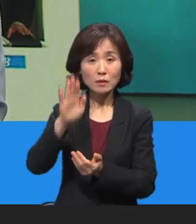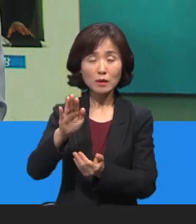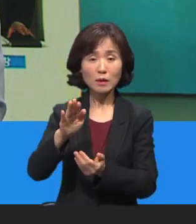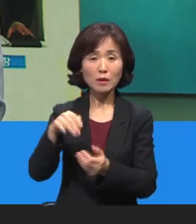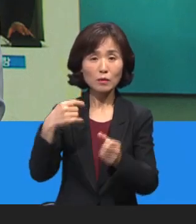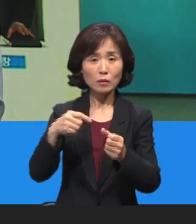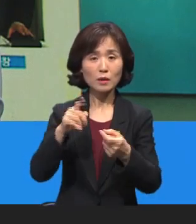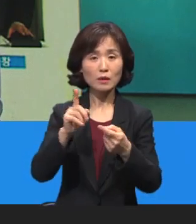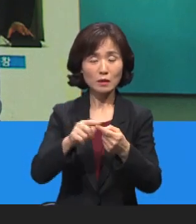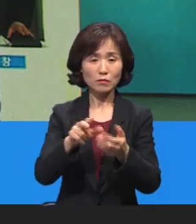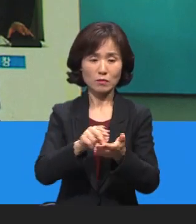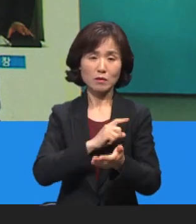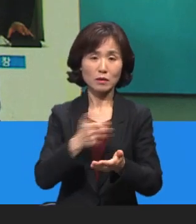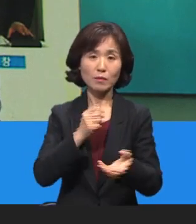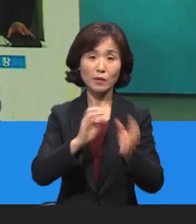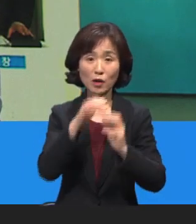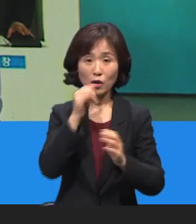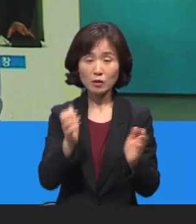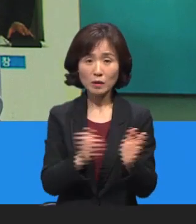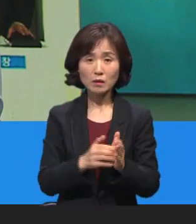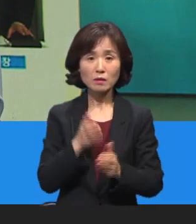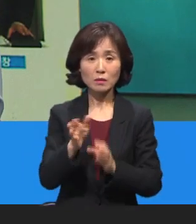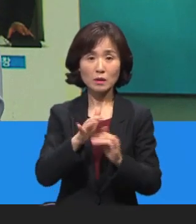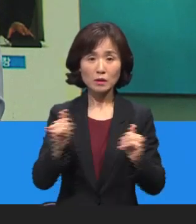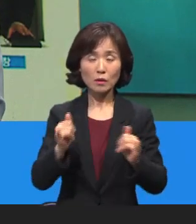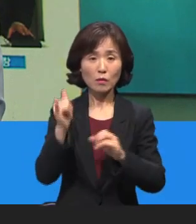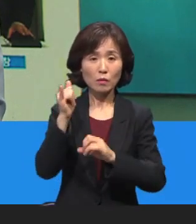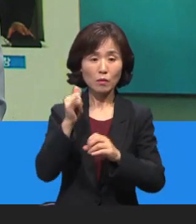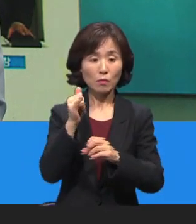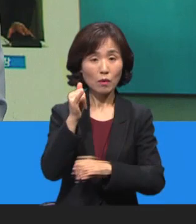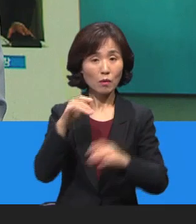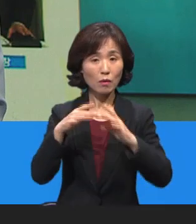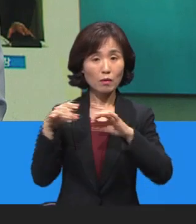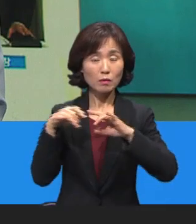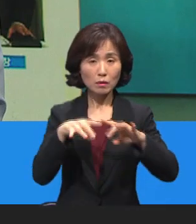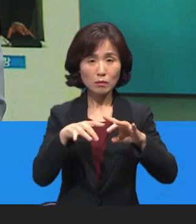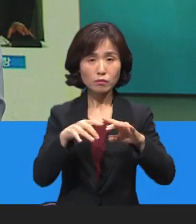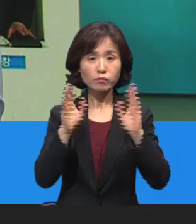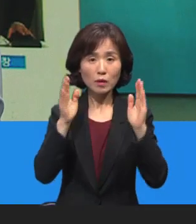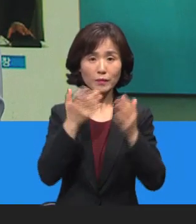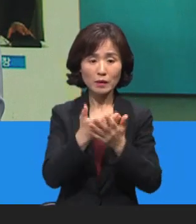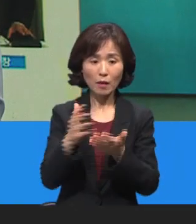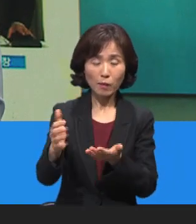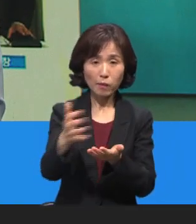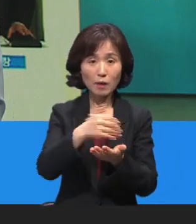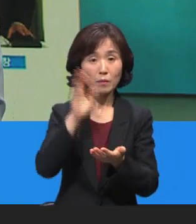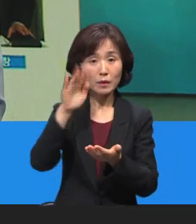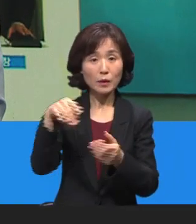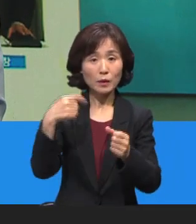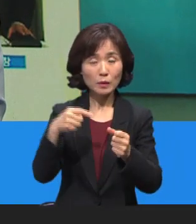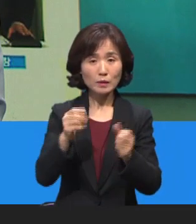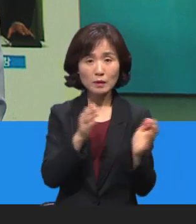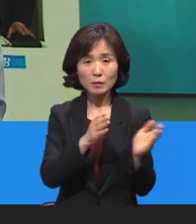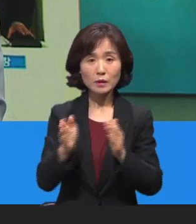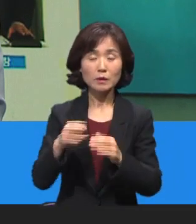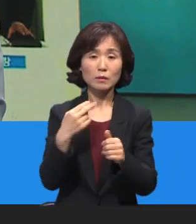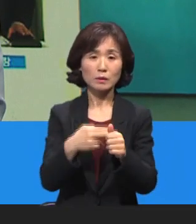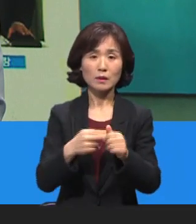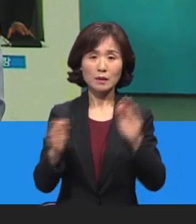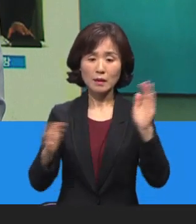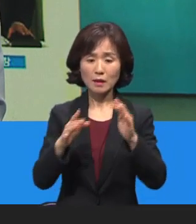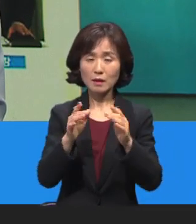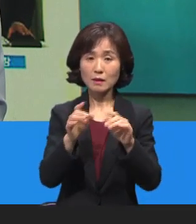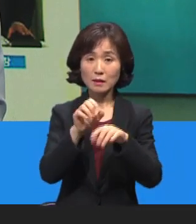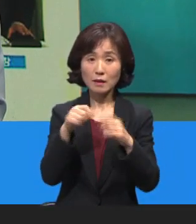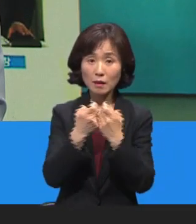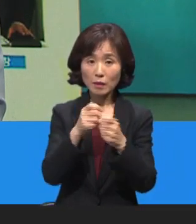토론회를 열었습니다. 전문가들은 원격 수업 데이터를 모아 미래 교육을 대비하고 교사들은 학생 개별 특성에 맞게 지도할 수